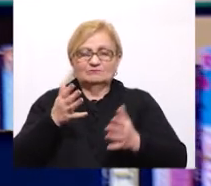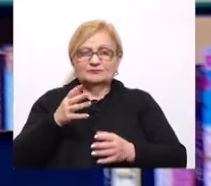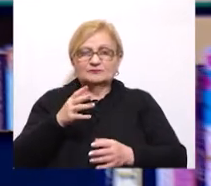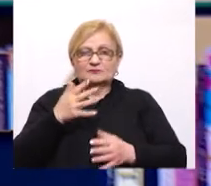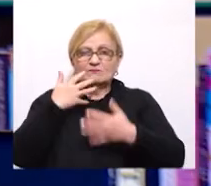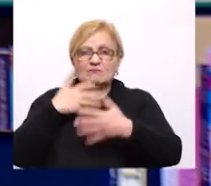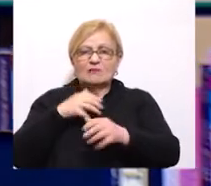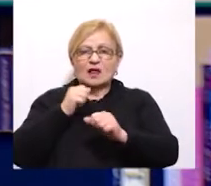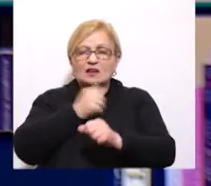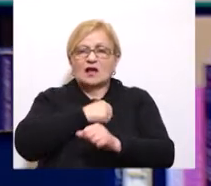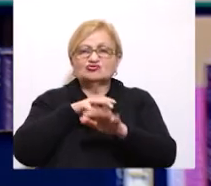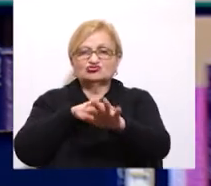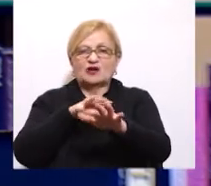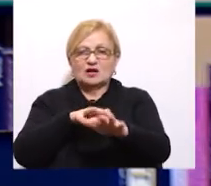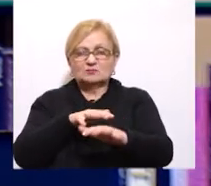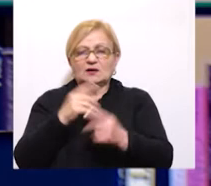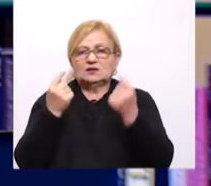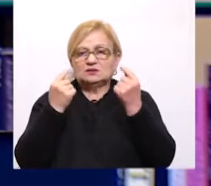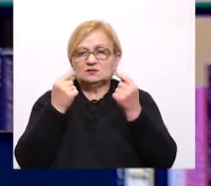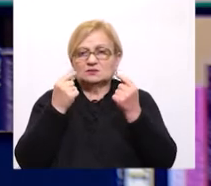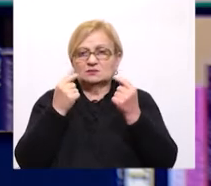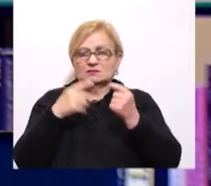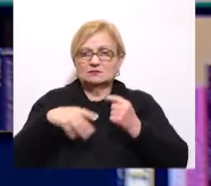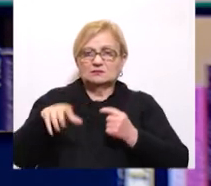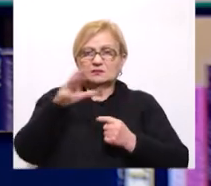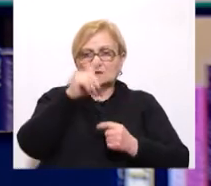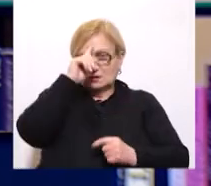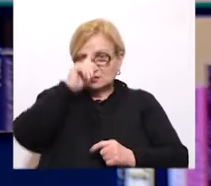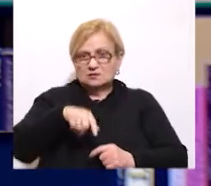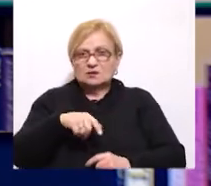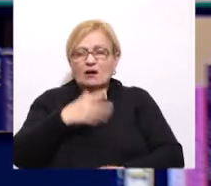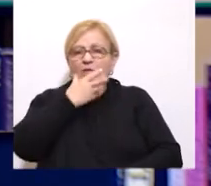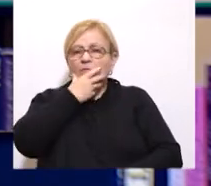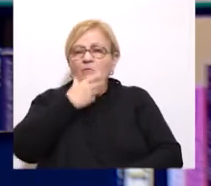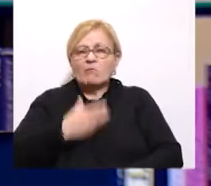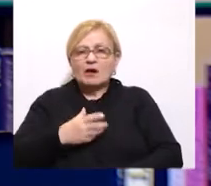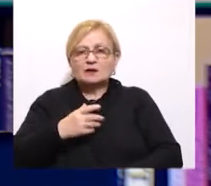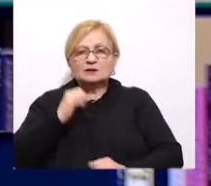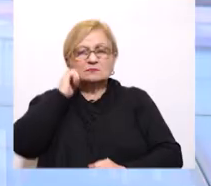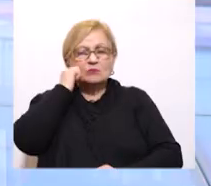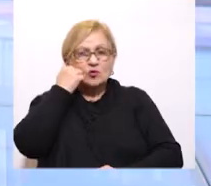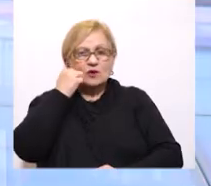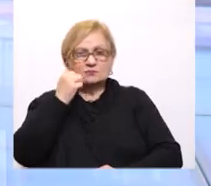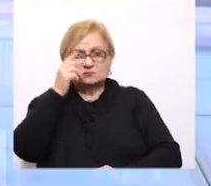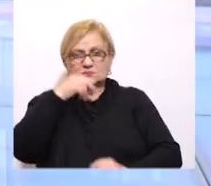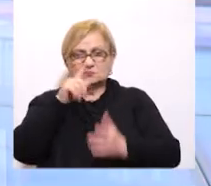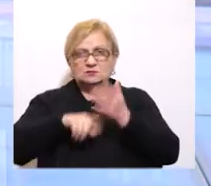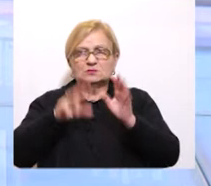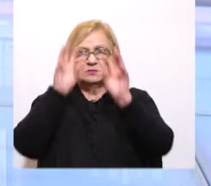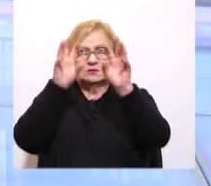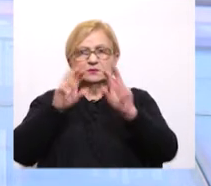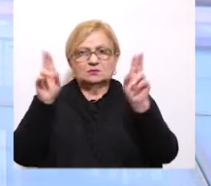ლაშქარმა და დიდებულებმა იციან ვერულ მონაზმური ცხოვრების მკაცრი კანონები და